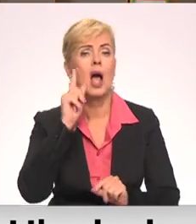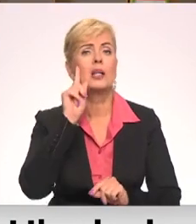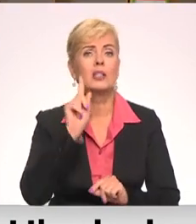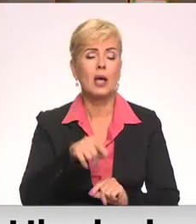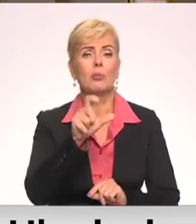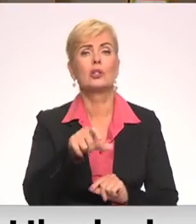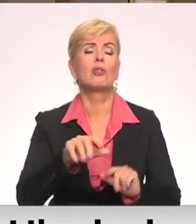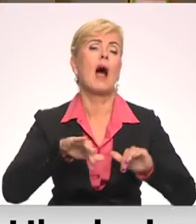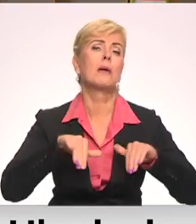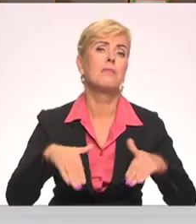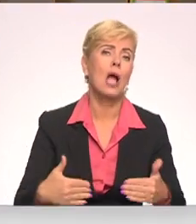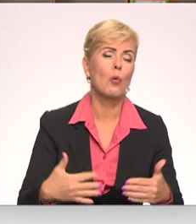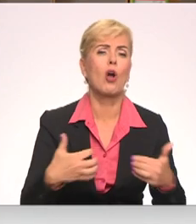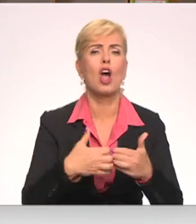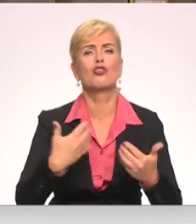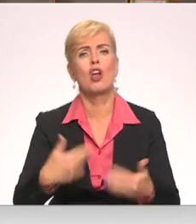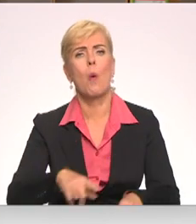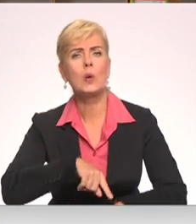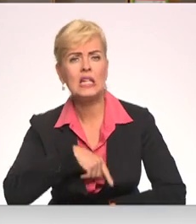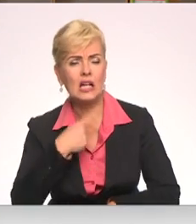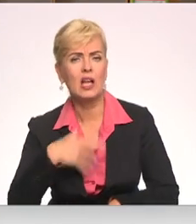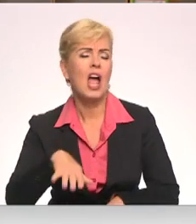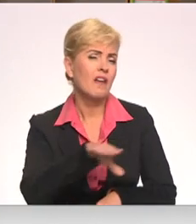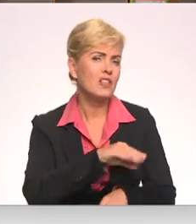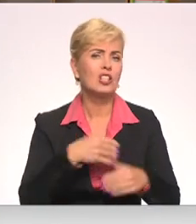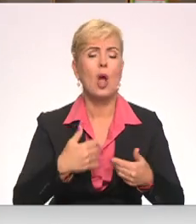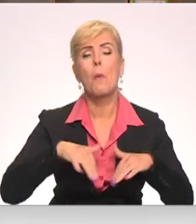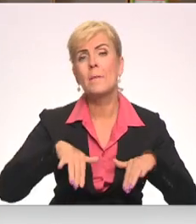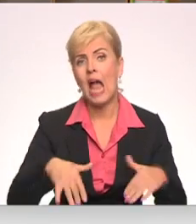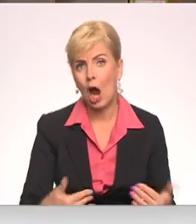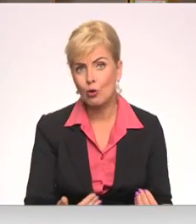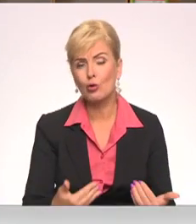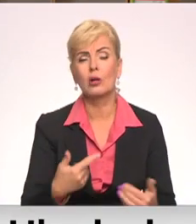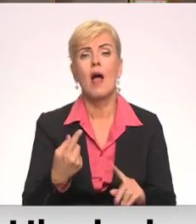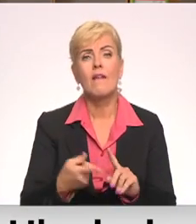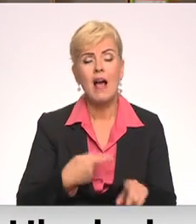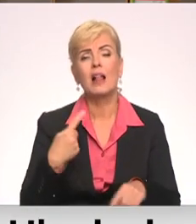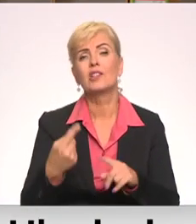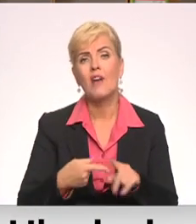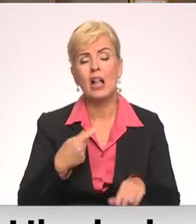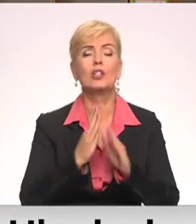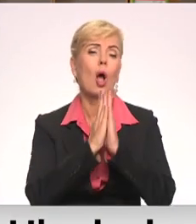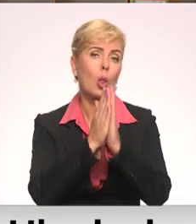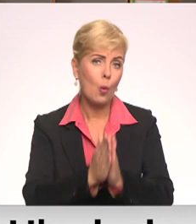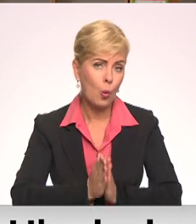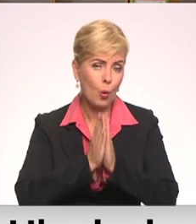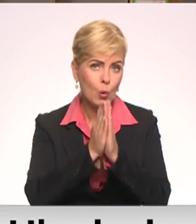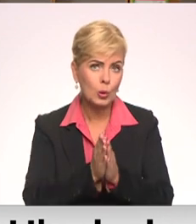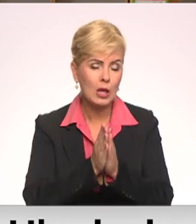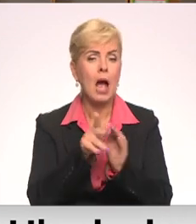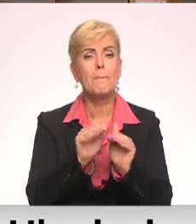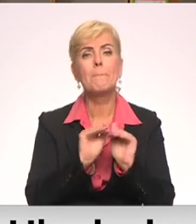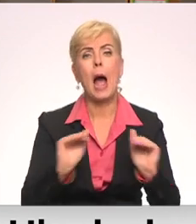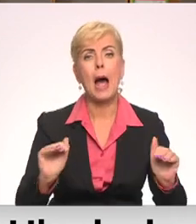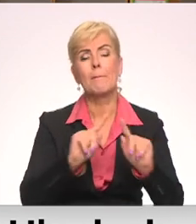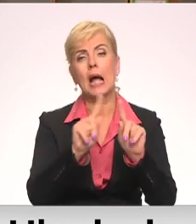ir piekusuši, karš ir ļoti ilgi, un viss ir piekusuši un noguruši. Bet mēs vēlreiz un vēlreiz gribētu lūgt nu, tās